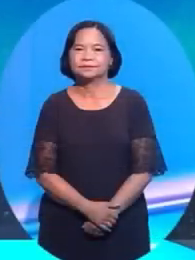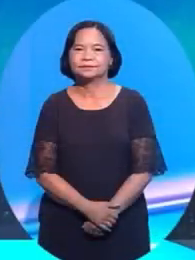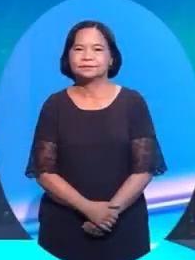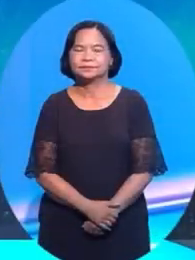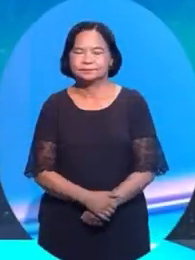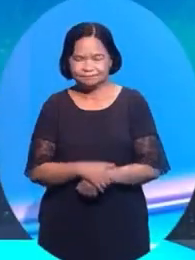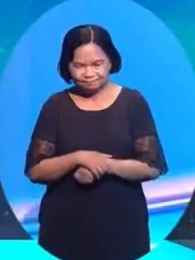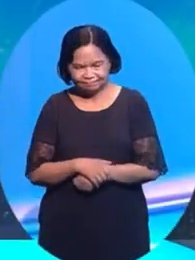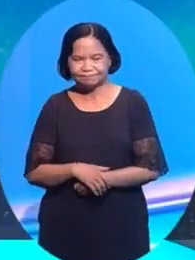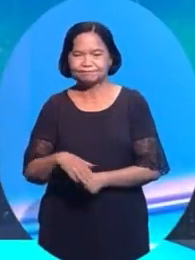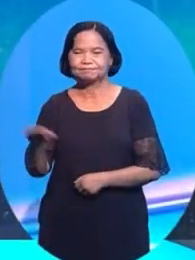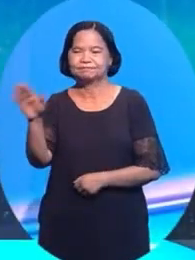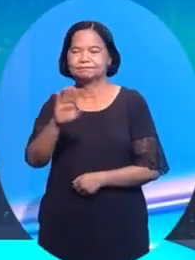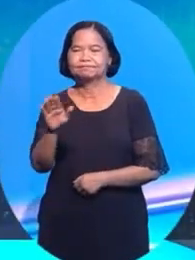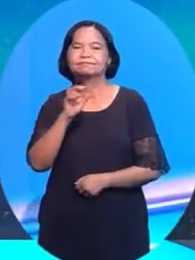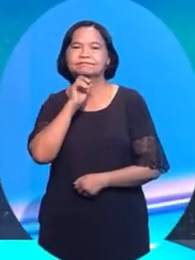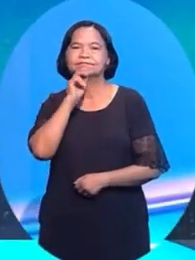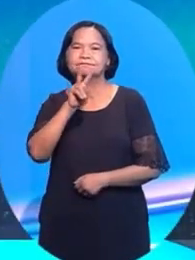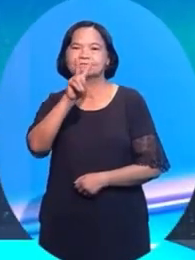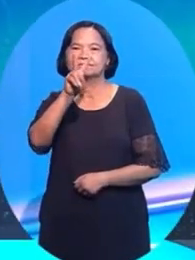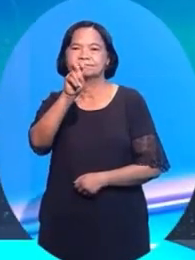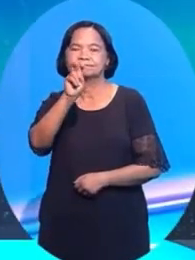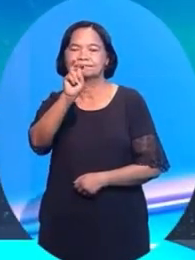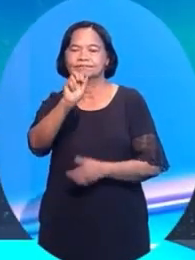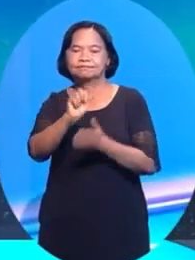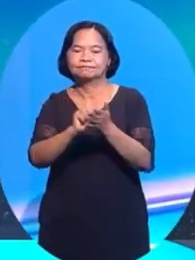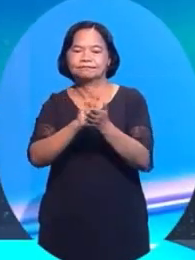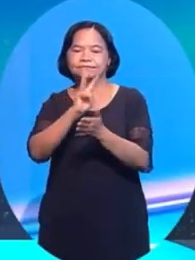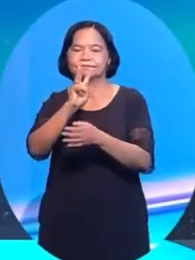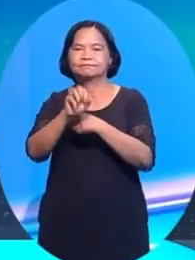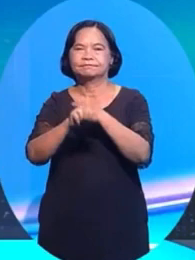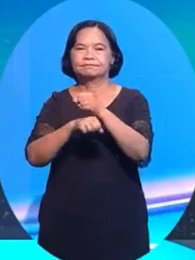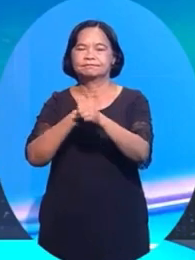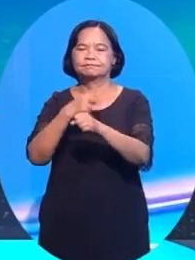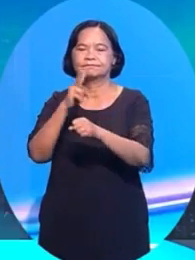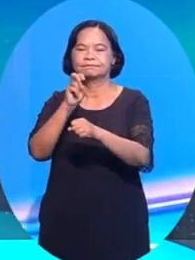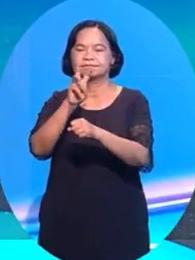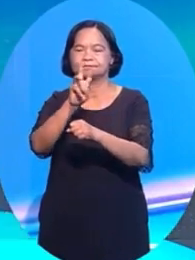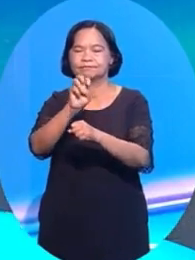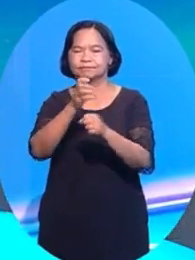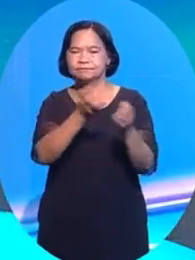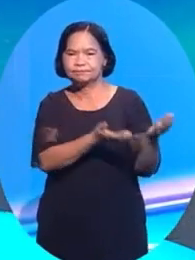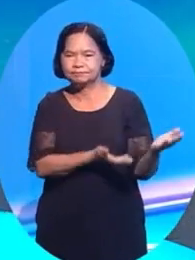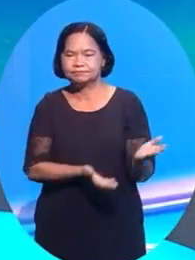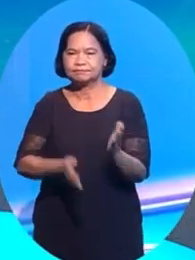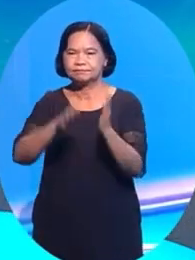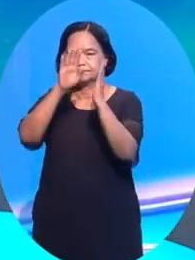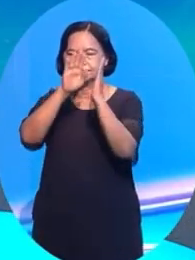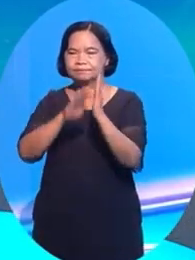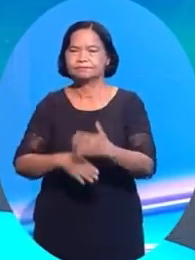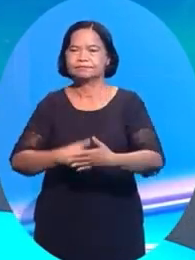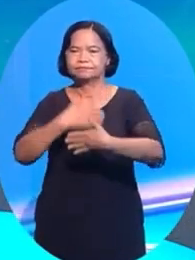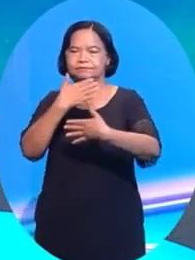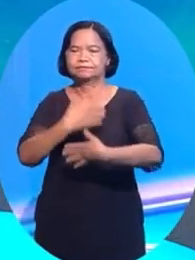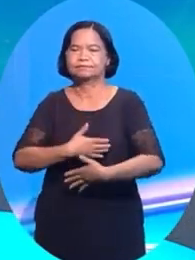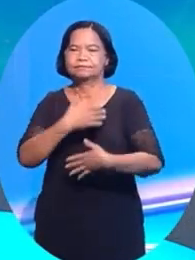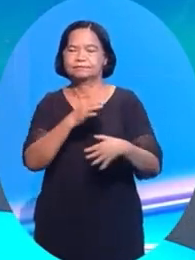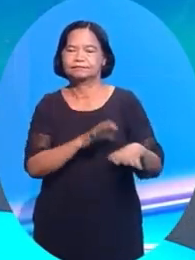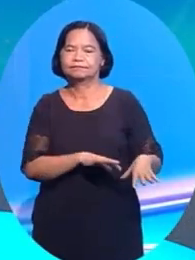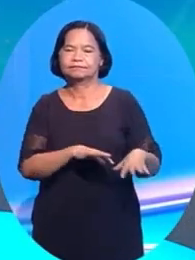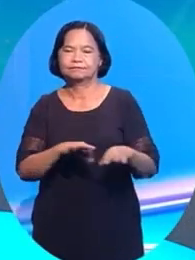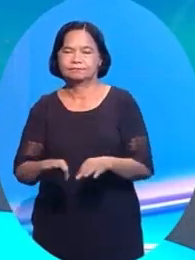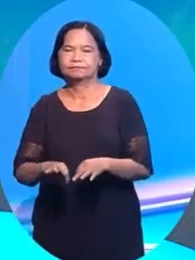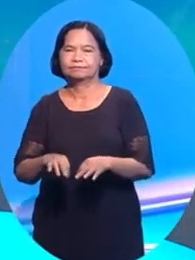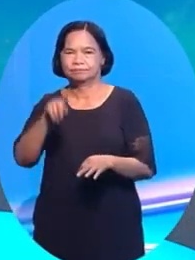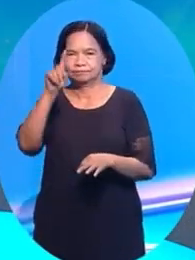Kính chào quý vị Hôm nay thứ hai ngày 20 tháng 3 năm 2023 mời quý vị theo dõi bản tin buổi trưa của đài truyền hình thành phố Hồ Chí Minh bản